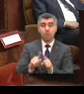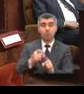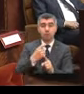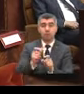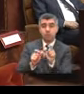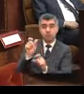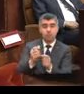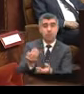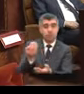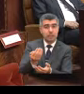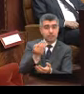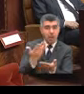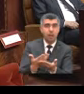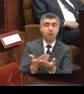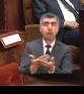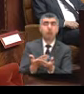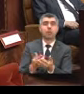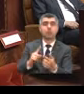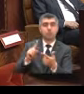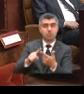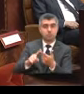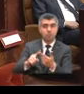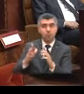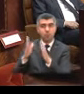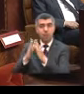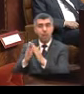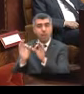تيمتهنوا التسول، والفئات ديال الأشخاص في وضعية الشارع،